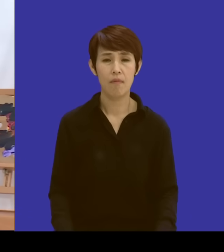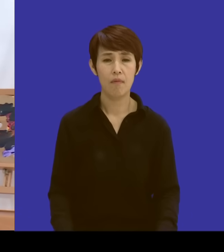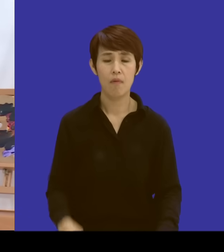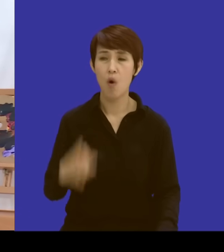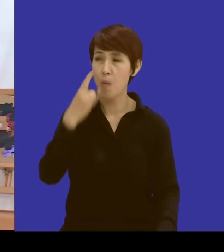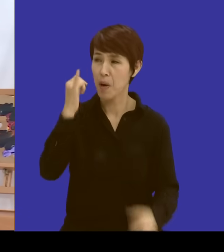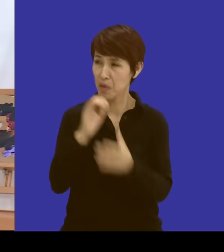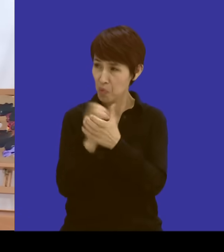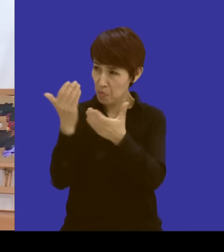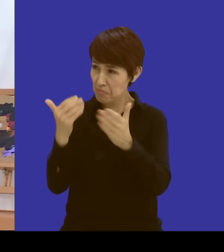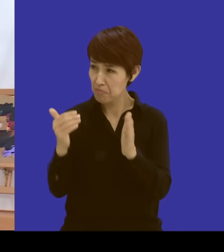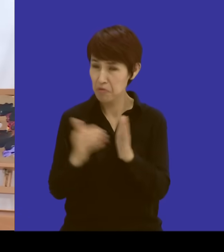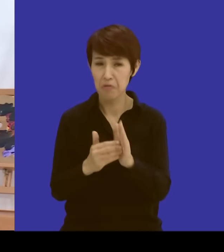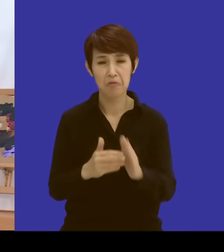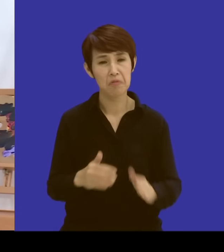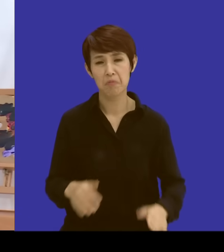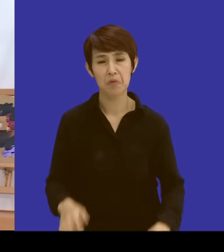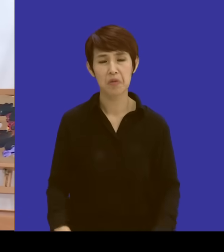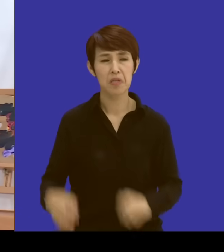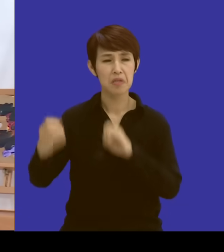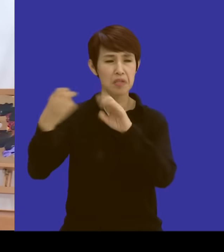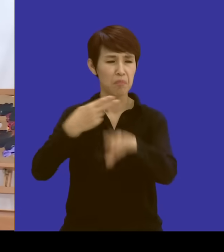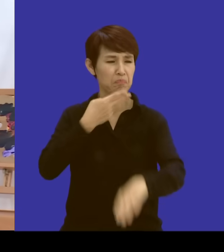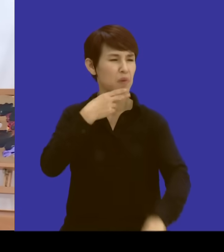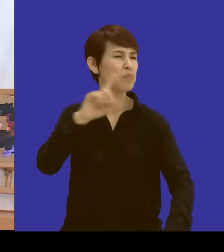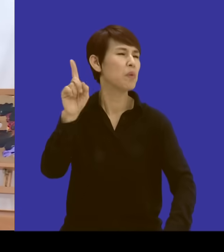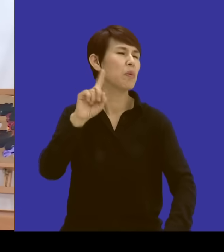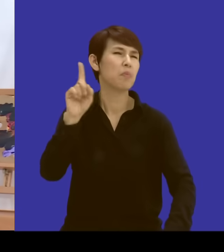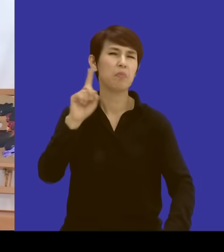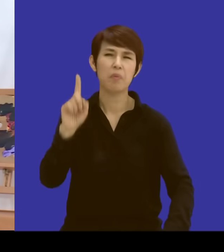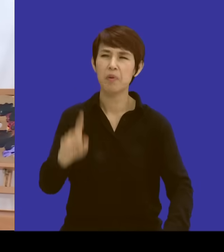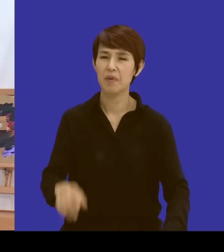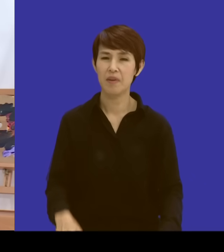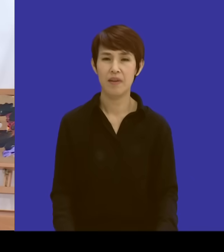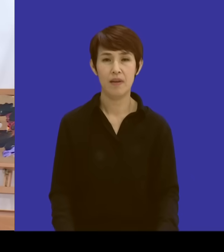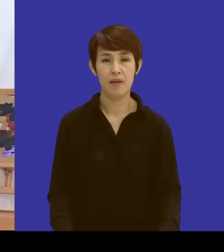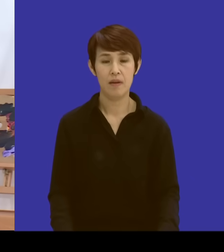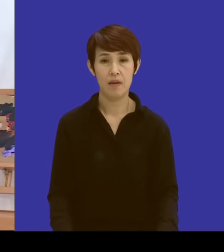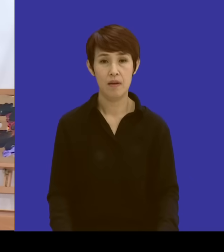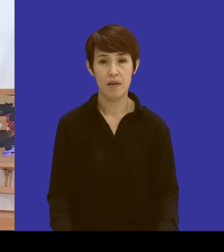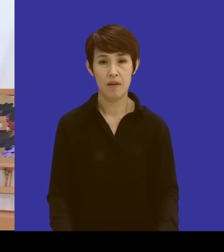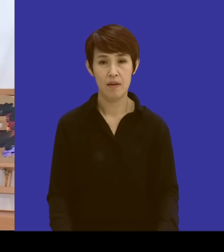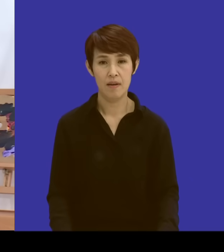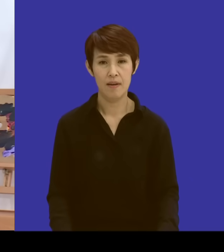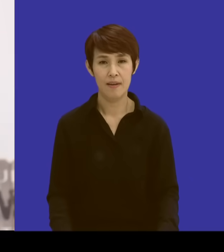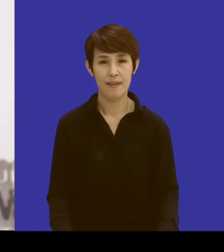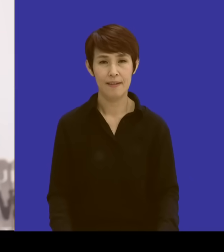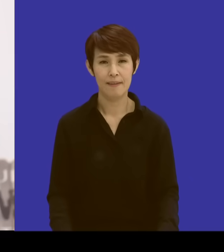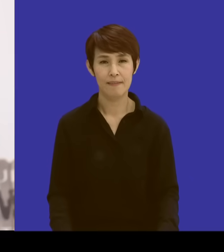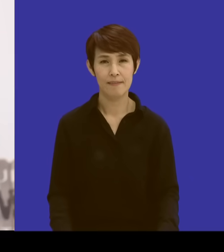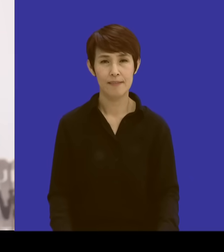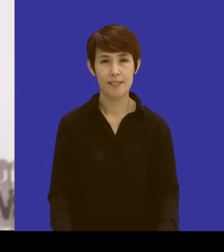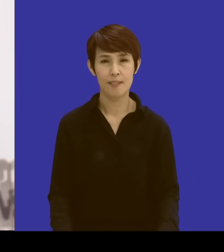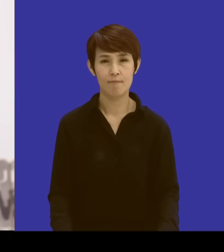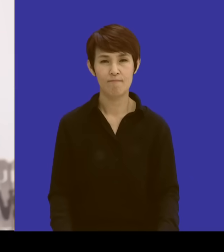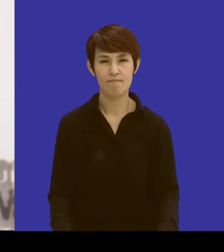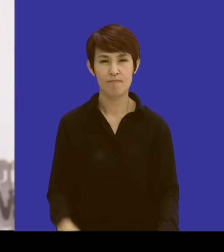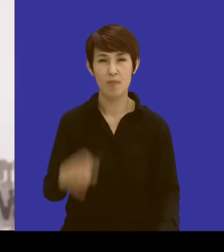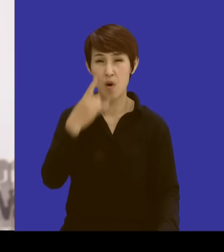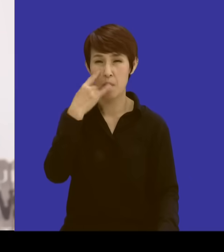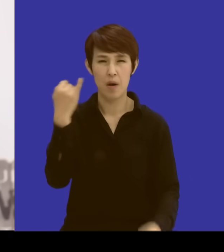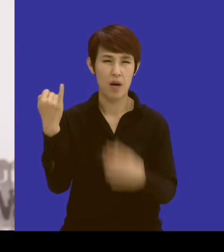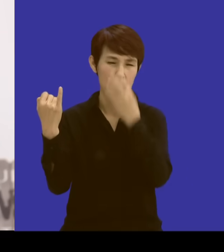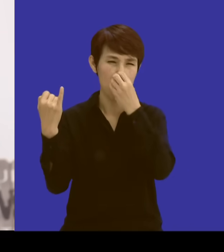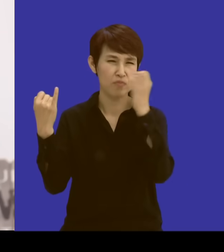다 기도했는데 엄마는 기도 응답도 안 되는 걸 가지고 그렇게 기도했다. 그러면서 사실은 은근히 뭐 무시하고